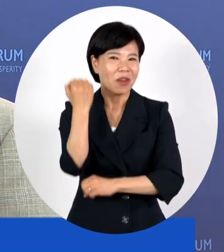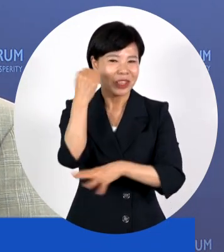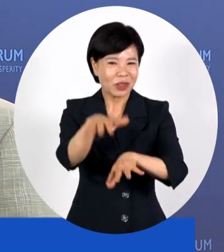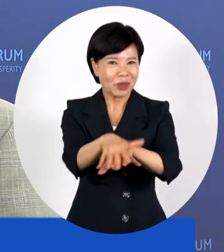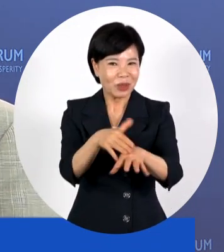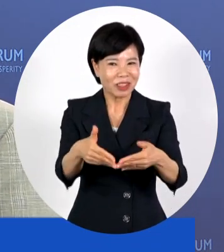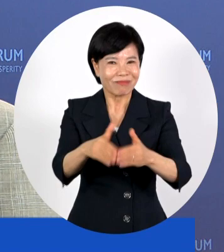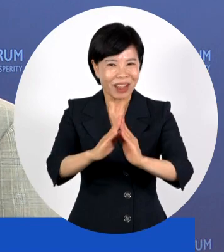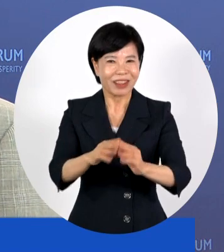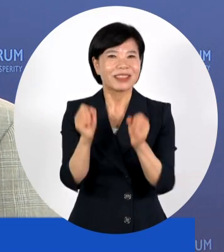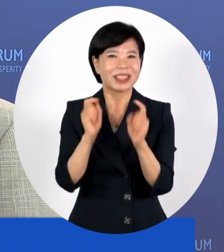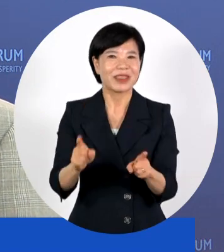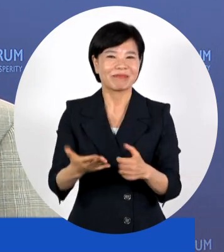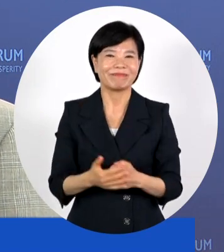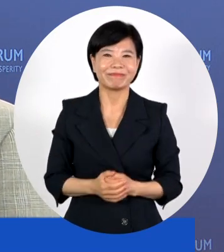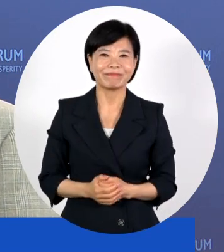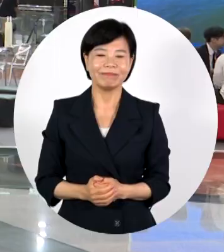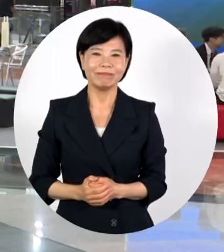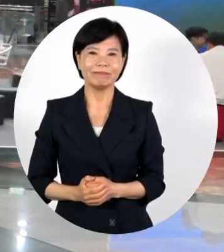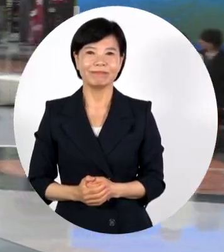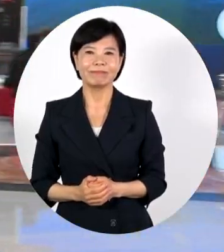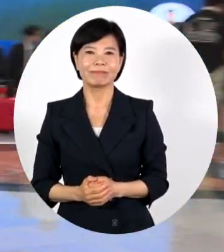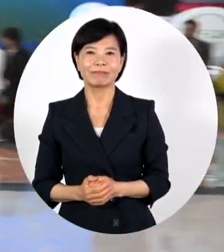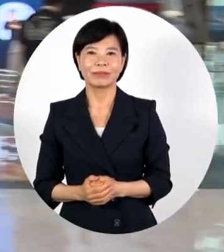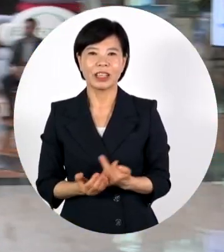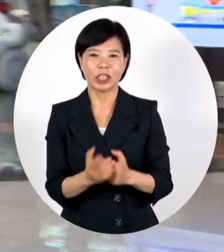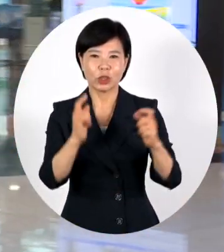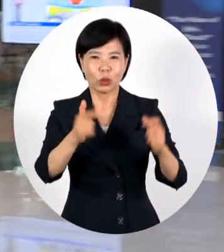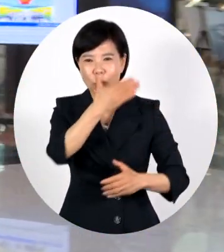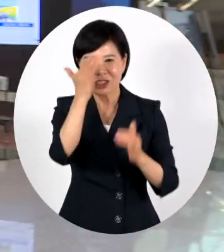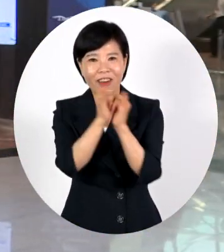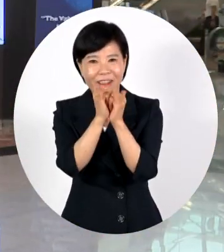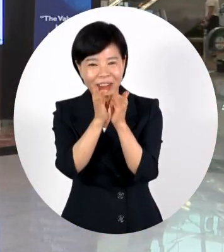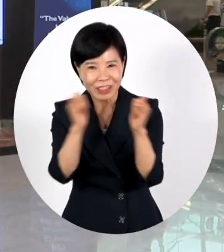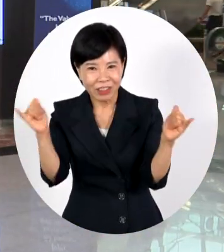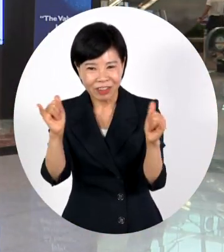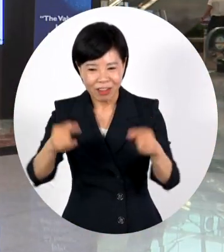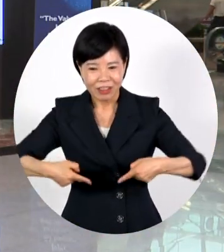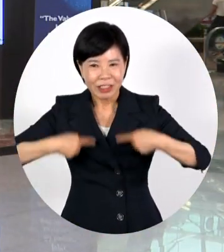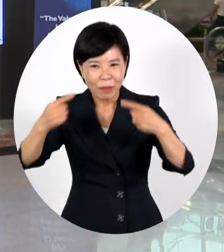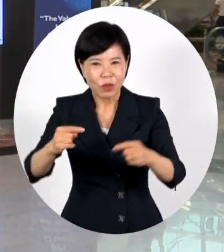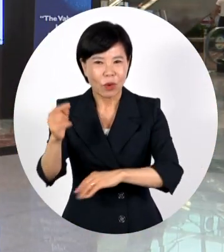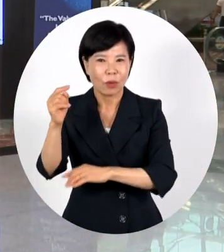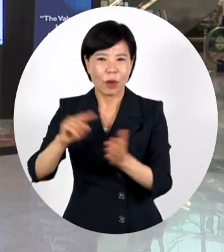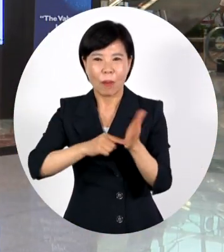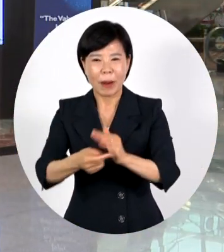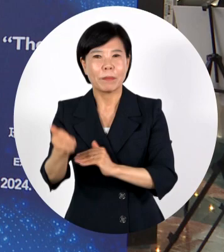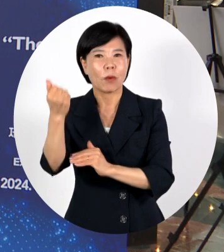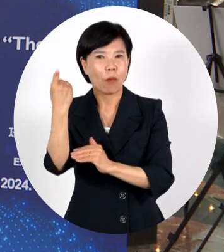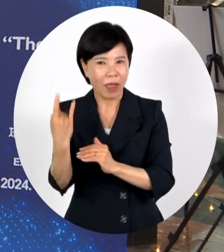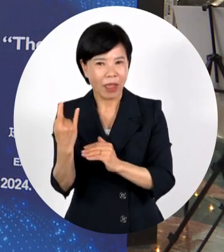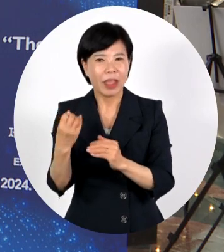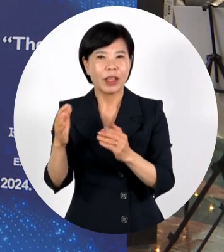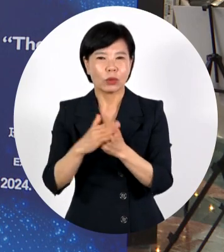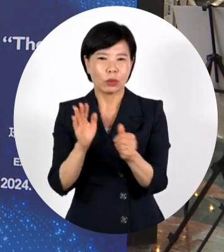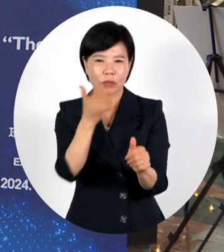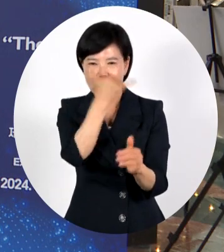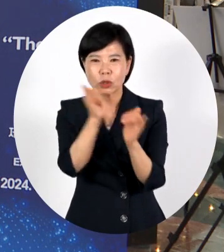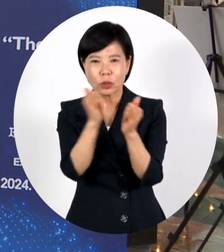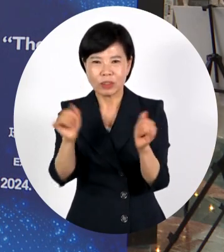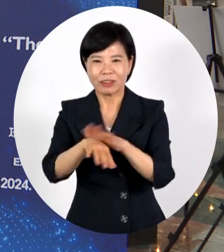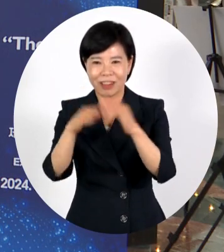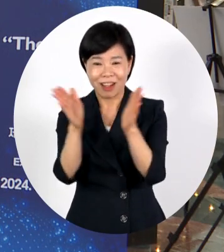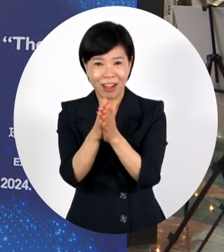어떤 플랫폼을 제공하는 그런 기회라고 생각합니다. 도내 청년 참여 발표회와 제주 글로벌 청소년